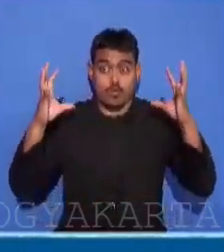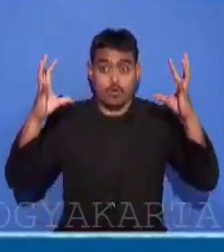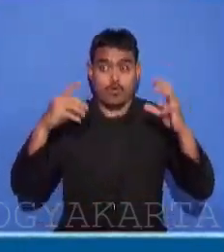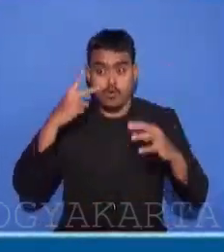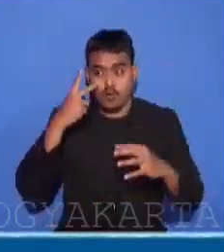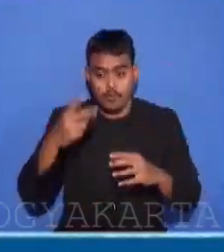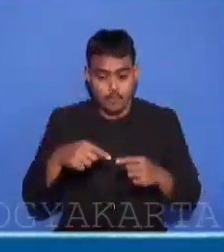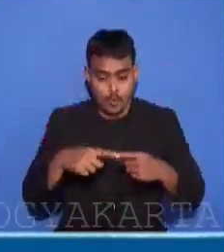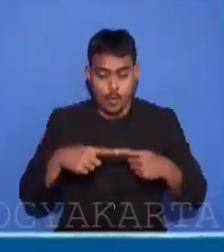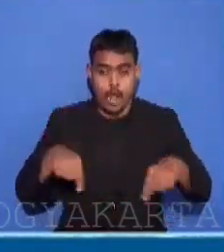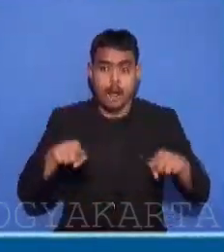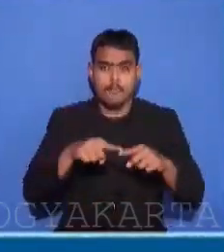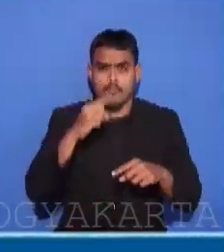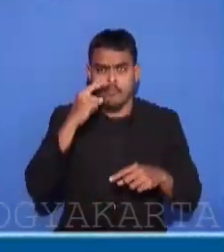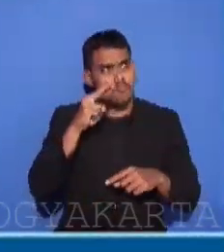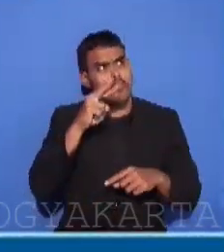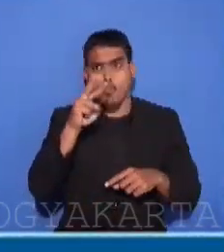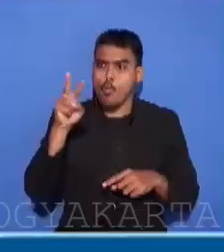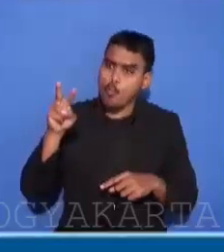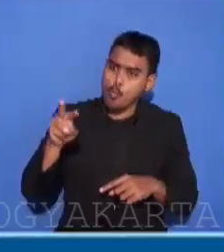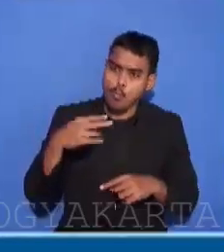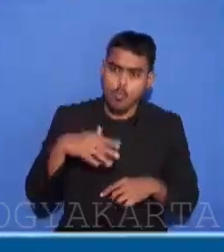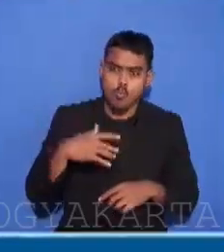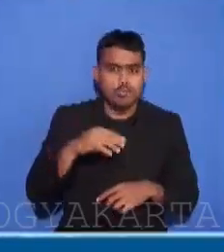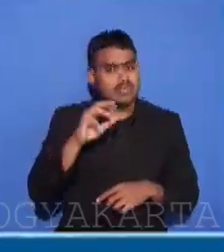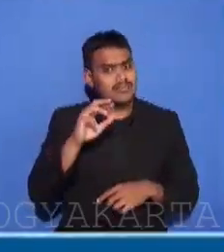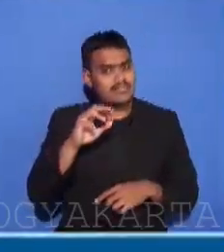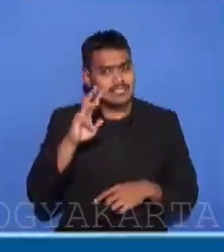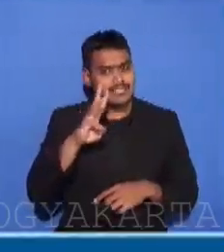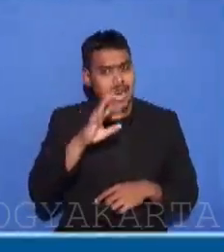umur Ipun Langkung saking 300an tahun